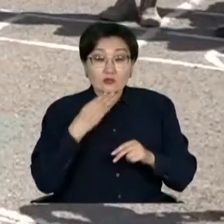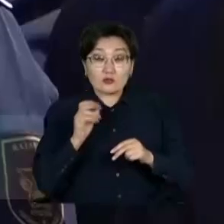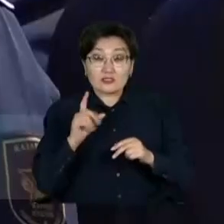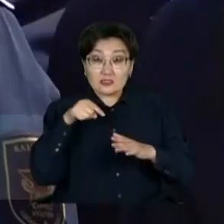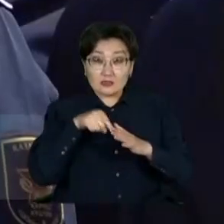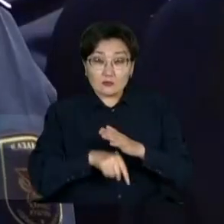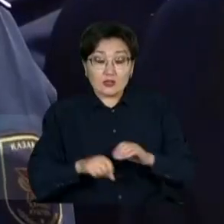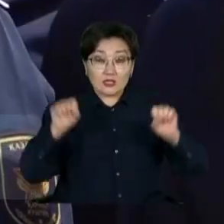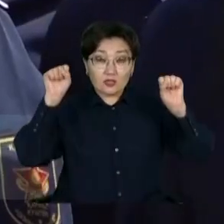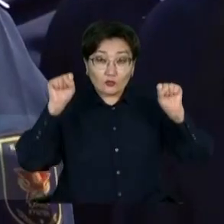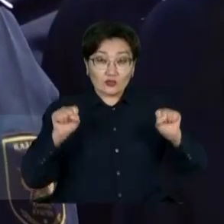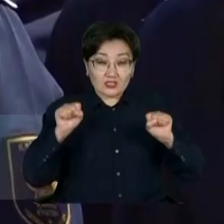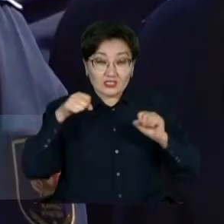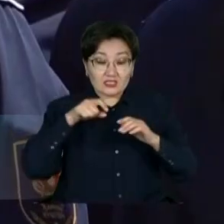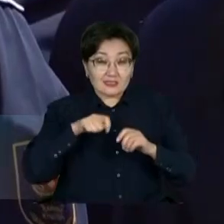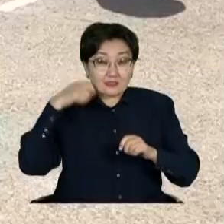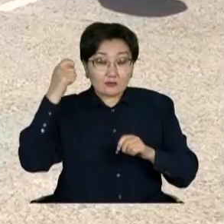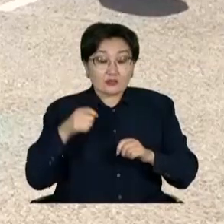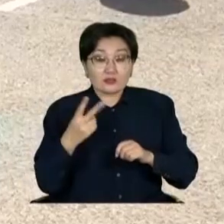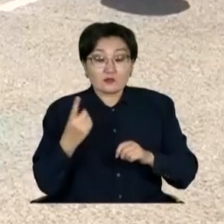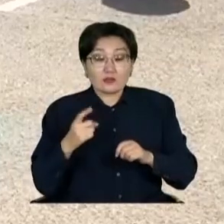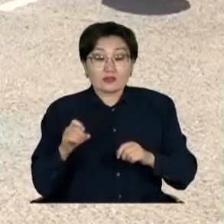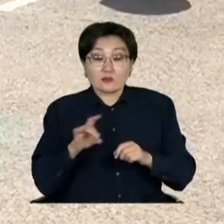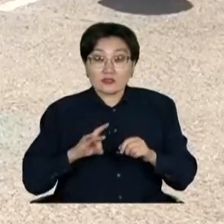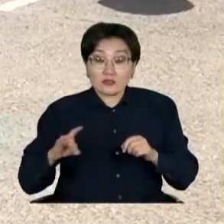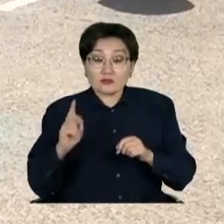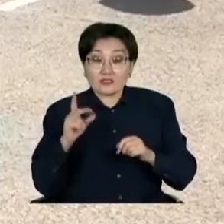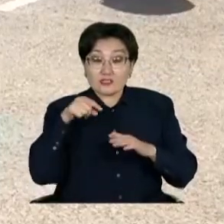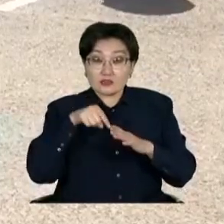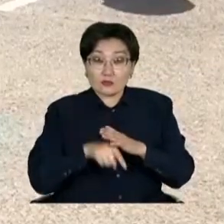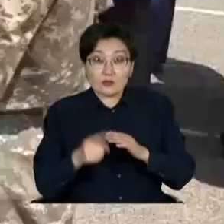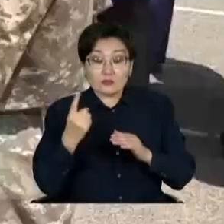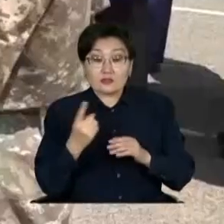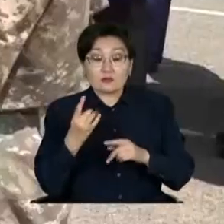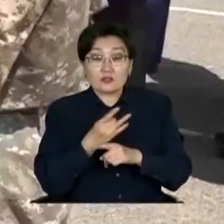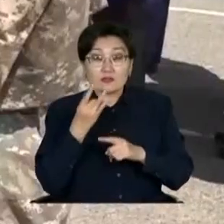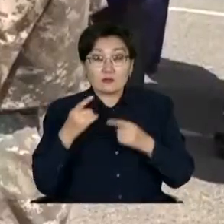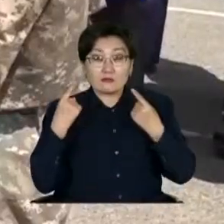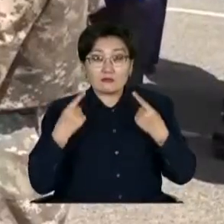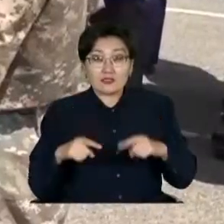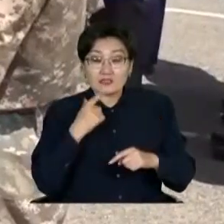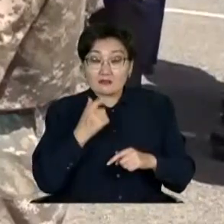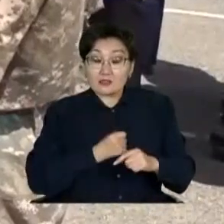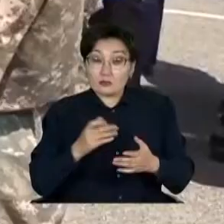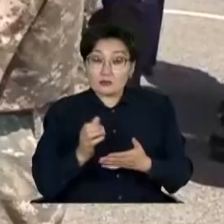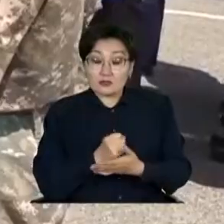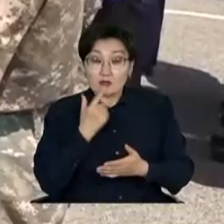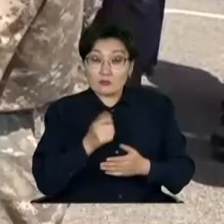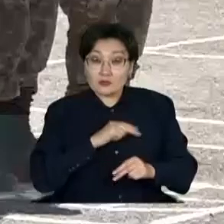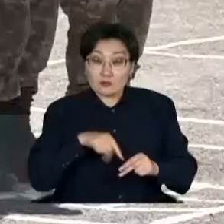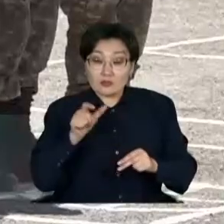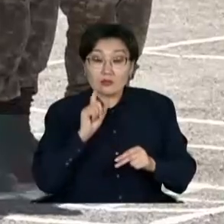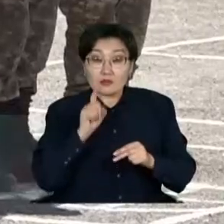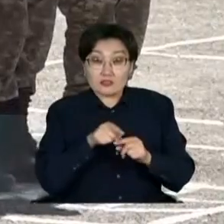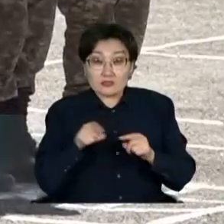пәтерінде турникке асылып қалған. Марқұмды 21-ші шамаудандағы пәтерінен бірінші болып басқа сержант тапқан екен. Әскери қызметші бір